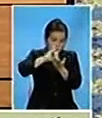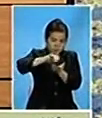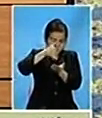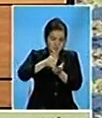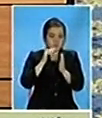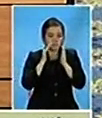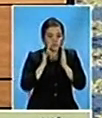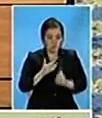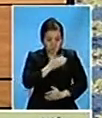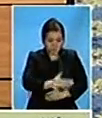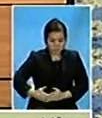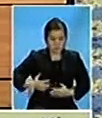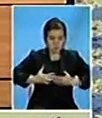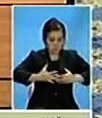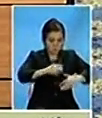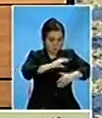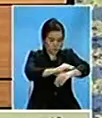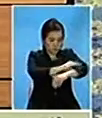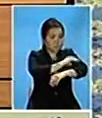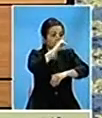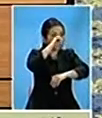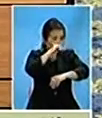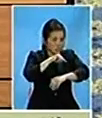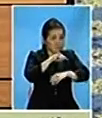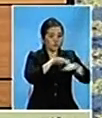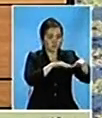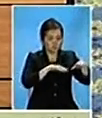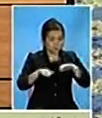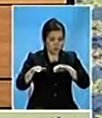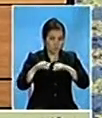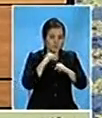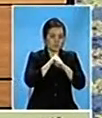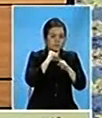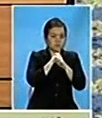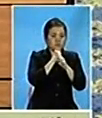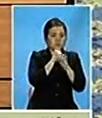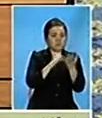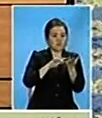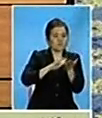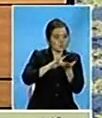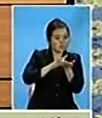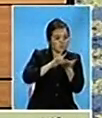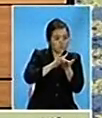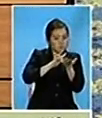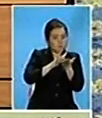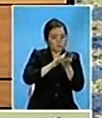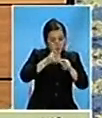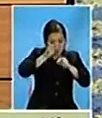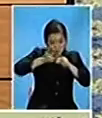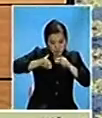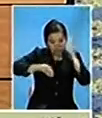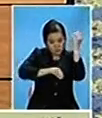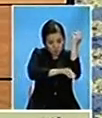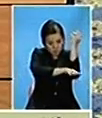นุษย์การบำรุงครรภ์การนวดไทยและให้หมายรวมถึงการเตรียมการผลิตยาแผนไทยและการผลิตอุปกรณ์และเครื่องมือทางการแพทย์